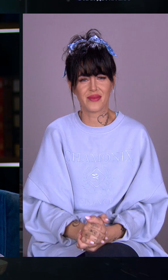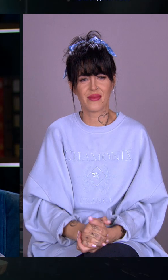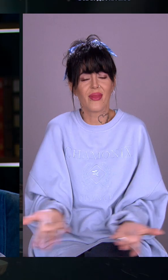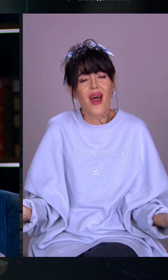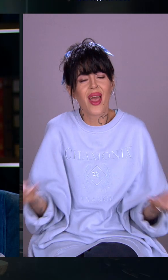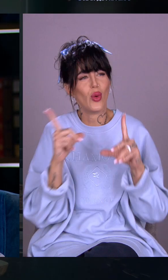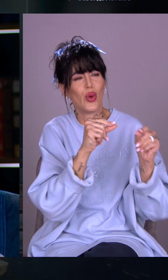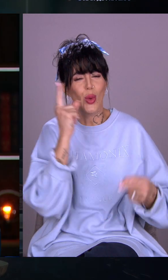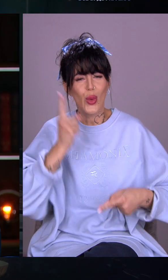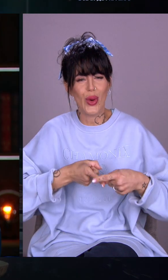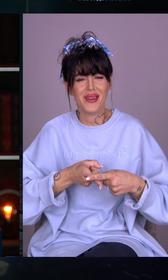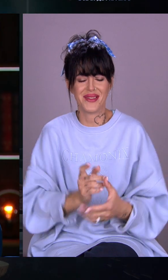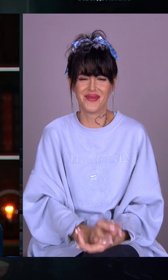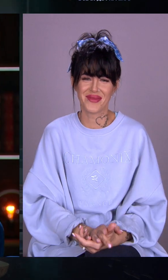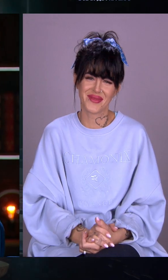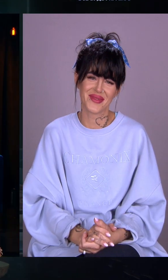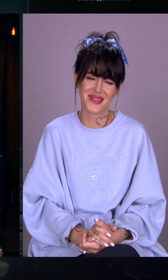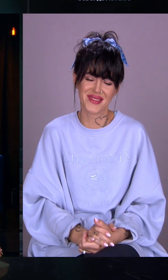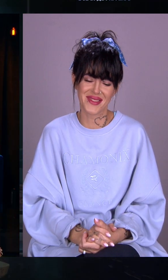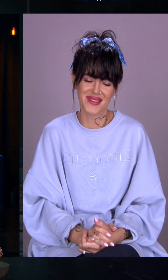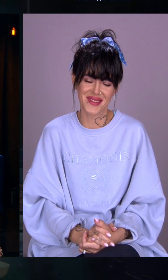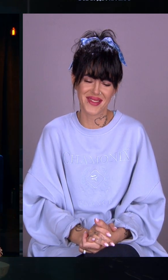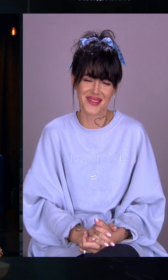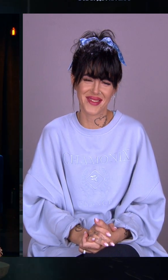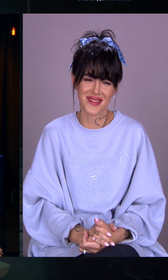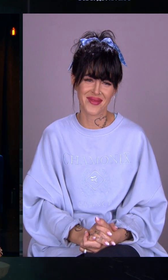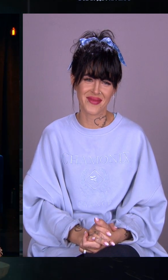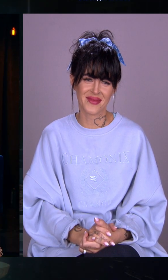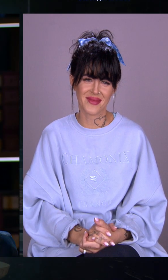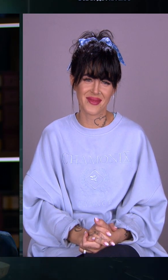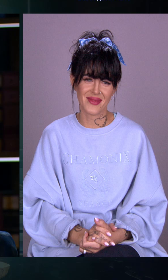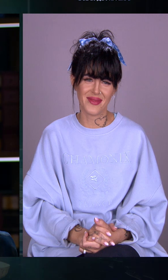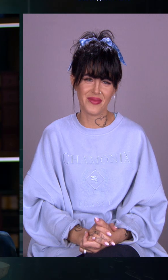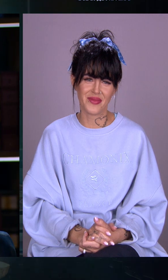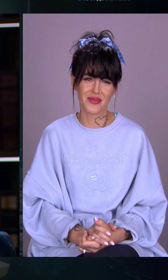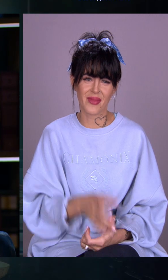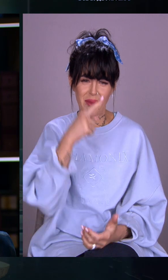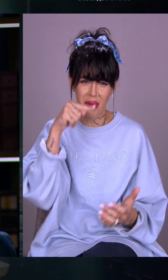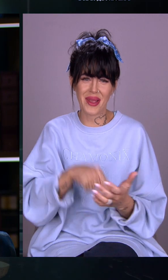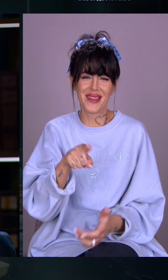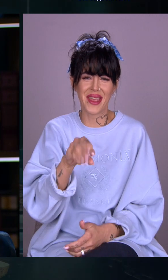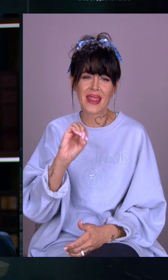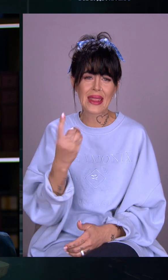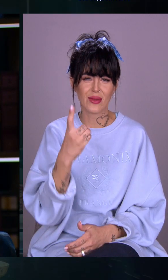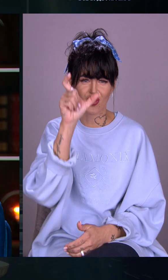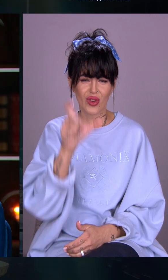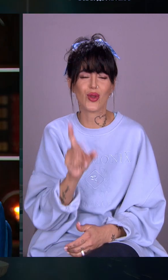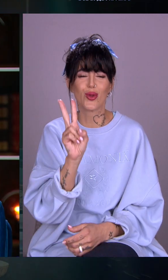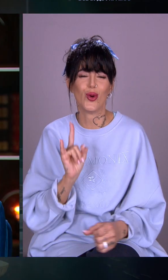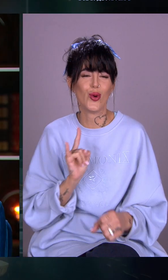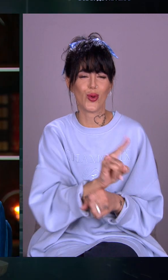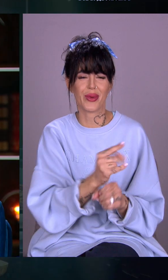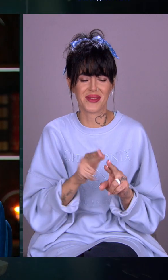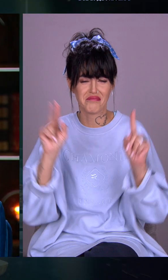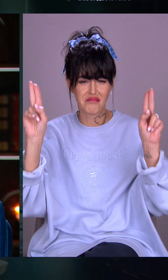Невиїзна. Невиїзна, отак. Ти ж знаєш, що я єдина людина в Україні, яка обманула систему шлях. Господи, ти точно хочеш